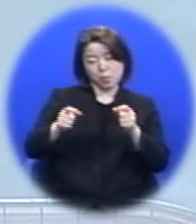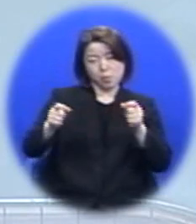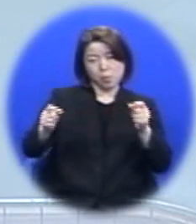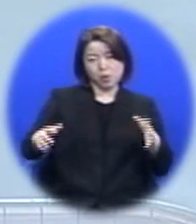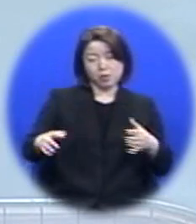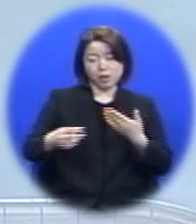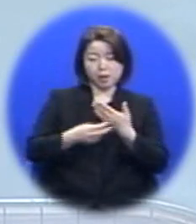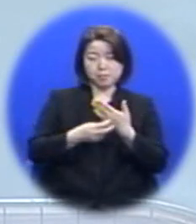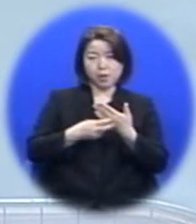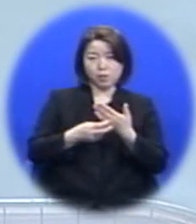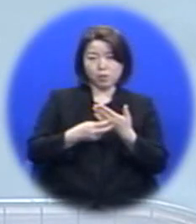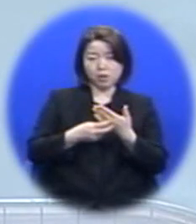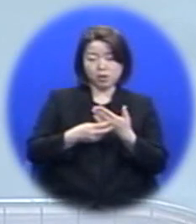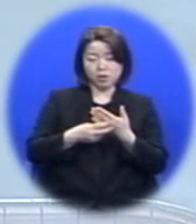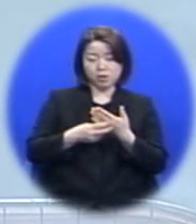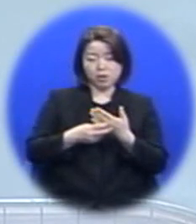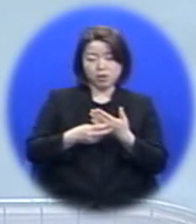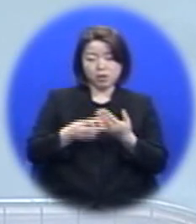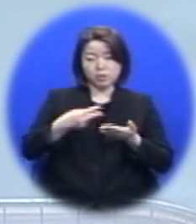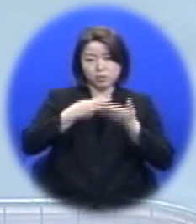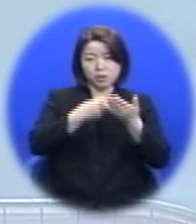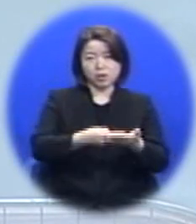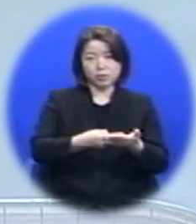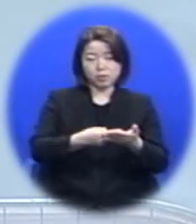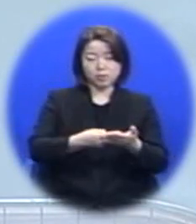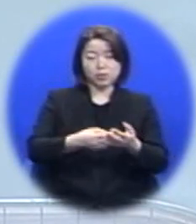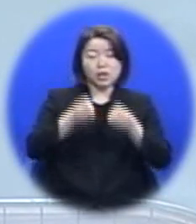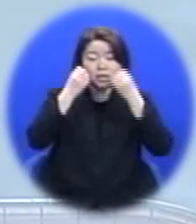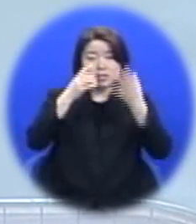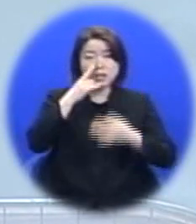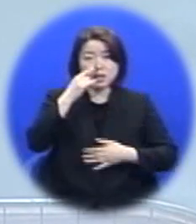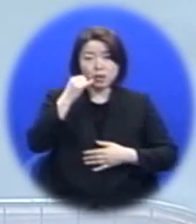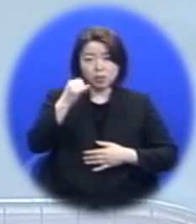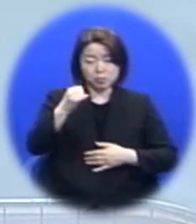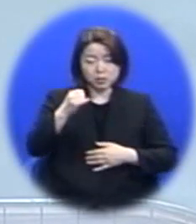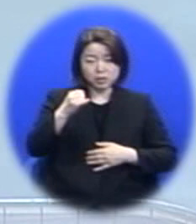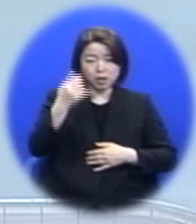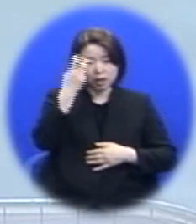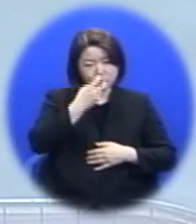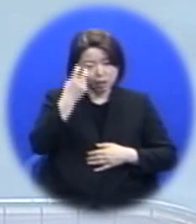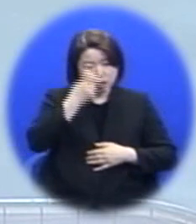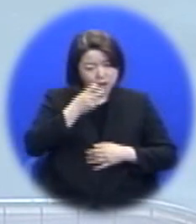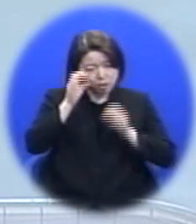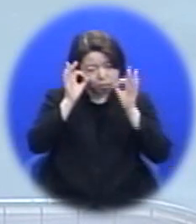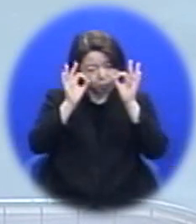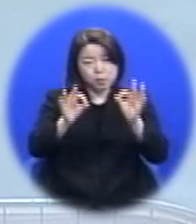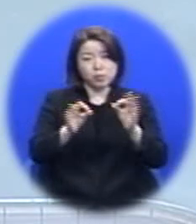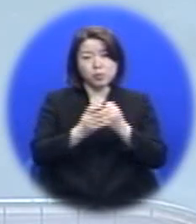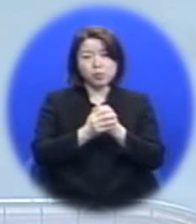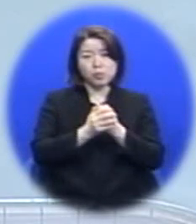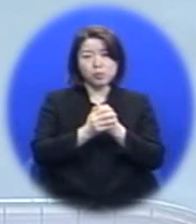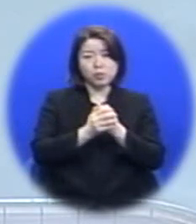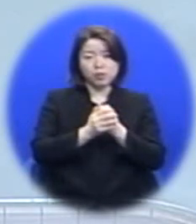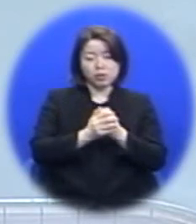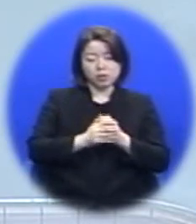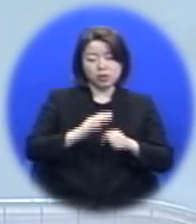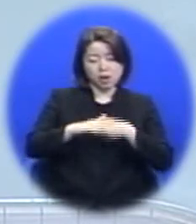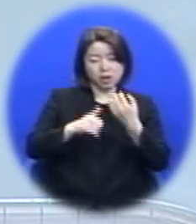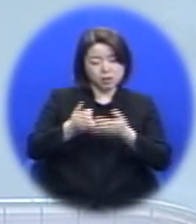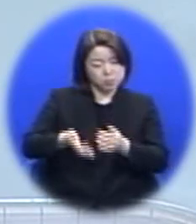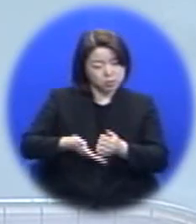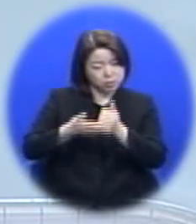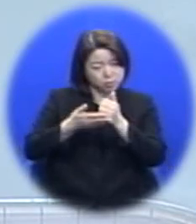병상생활하면서 어머니 간병하신 어머님을 저희들이 섬기고 아버님을 돌아보면서 하나님이 서서히